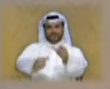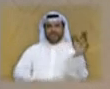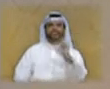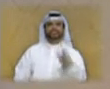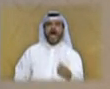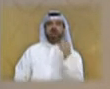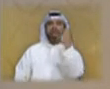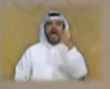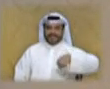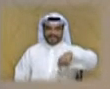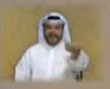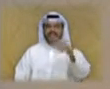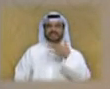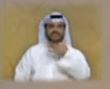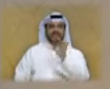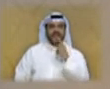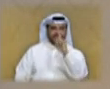الإعداد